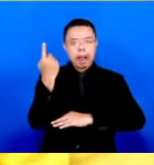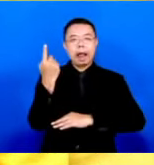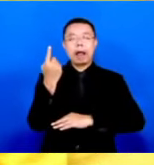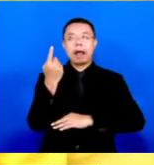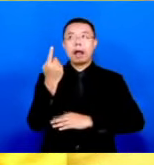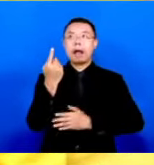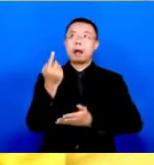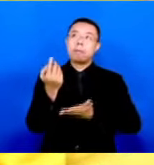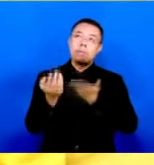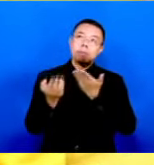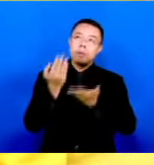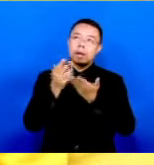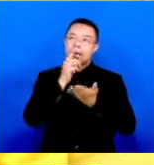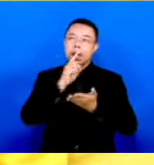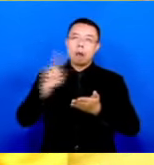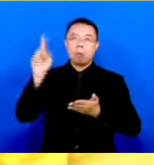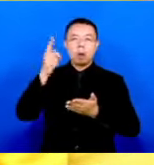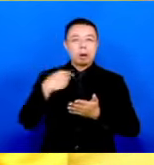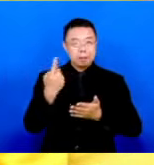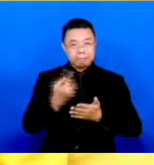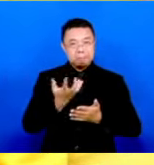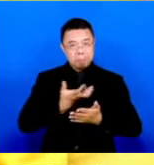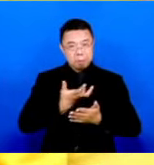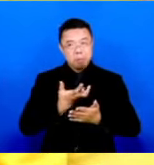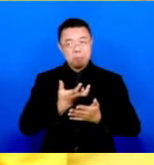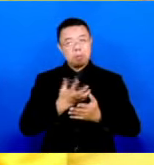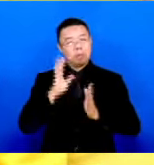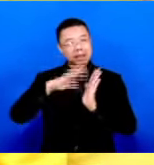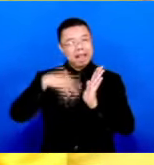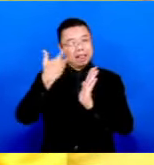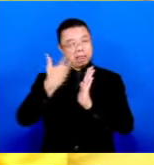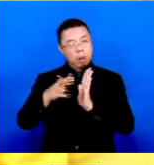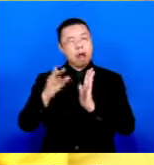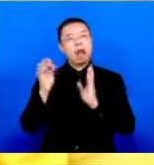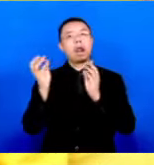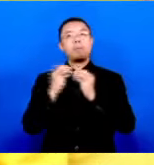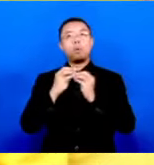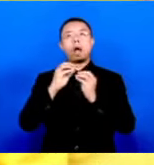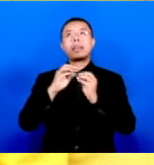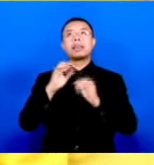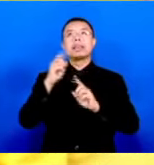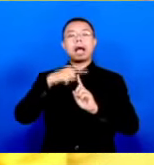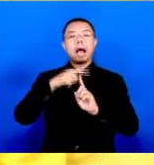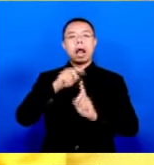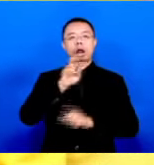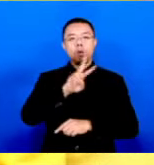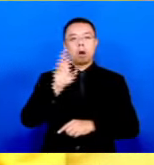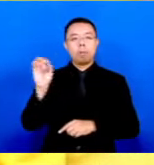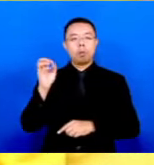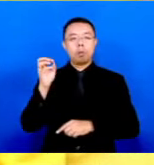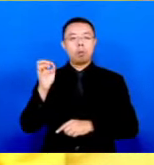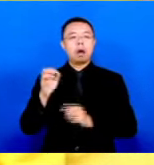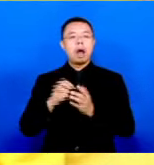insya Allah akan kita selenggarakan pada tanggal